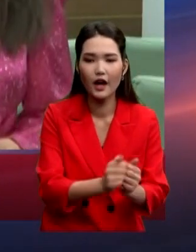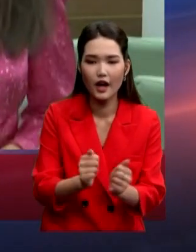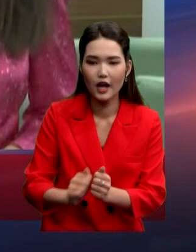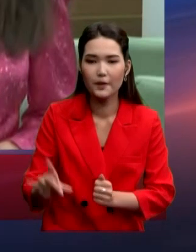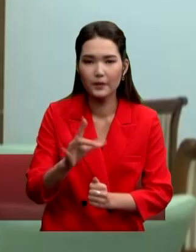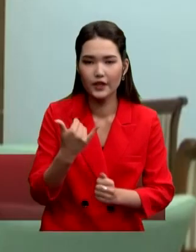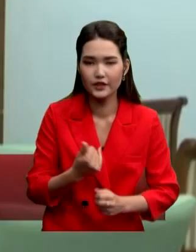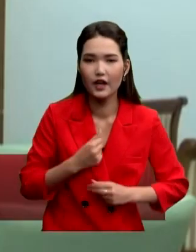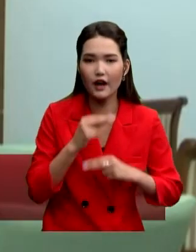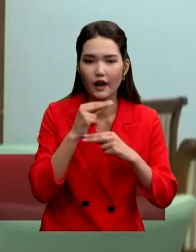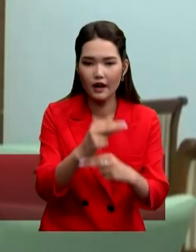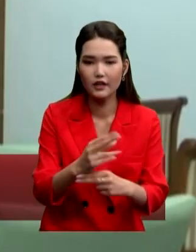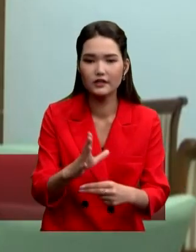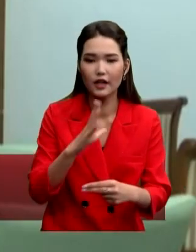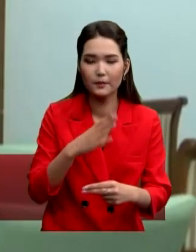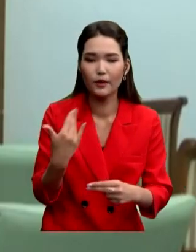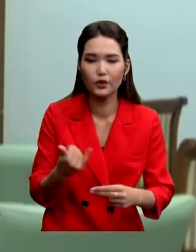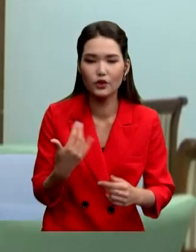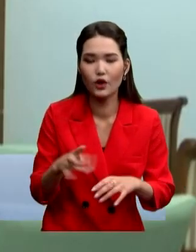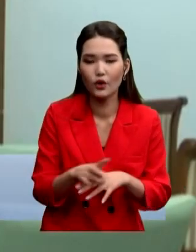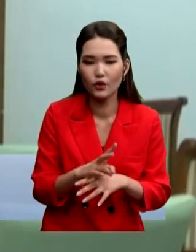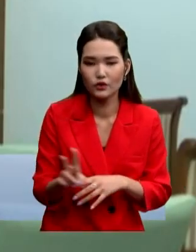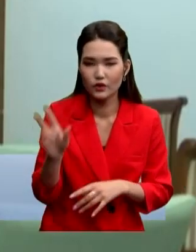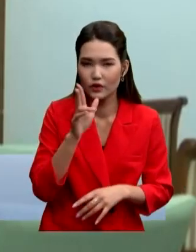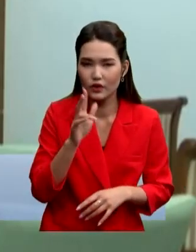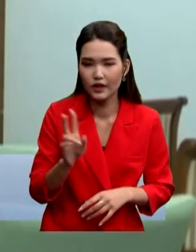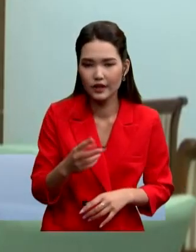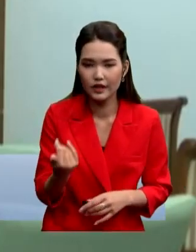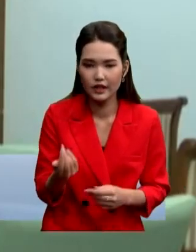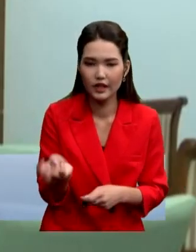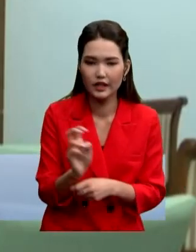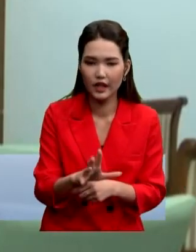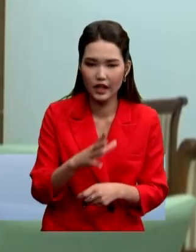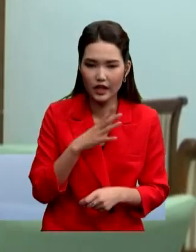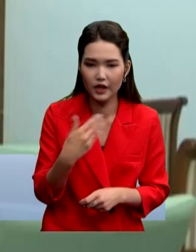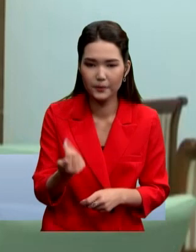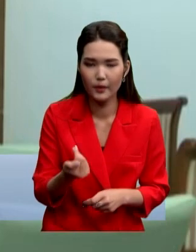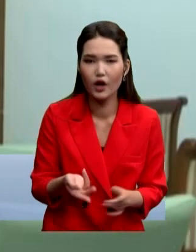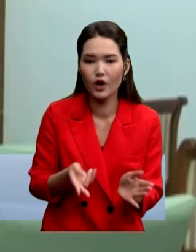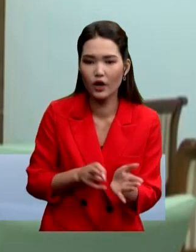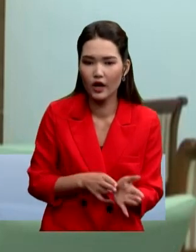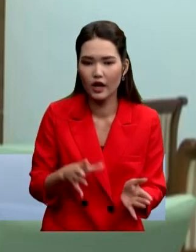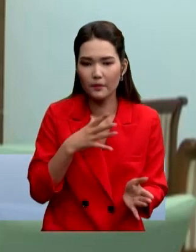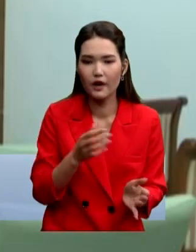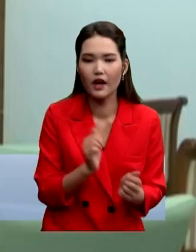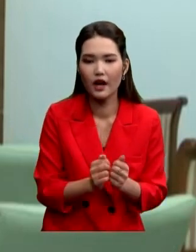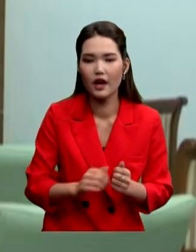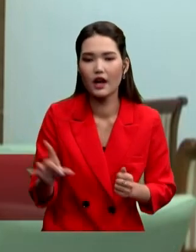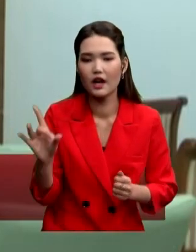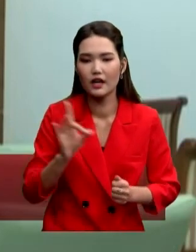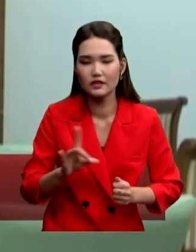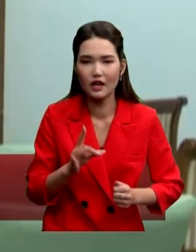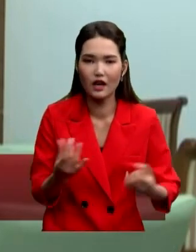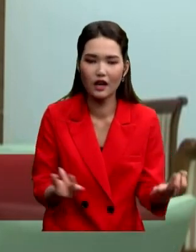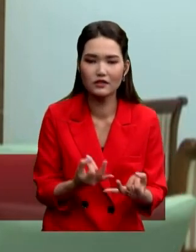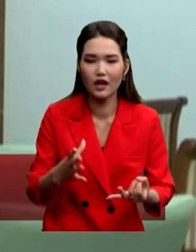біздің назарымызда болды. Дипломат елордаға түнгі 2-де табан тіреді. Онымен бірге ұшқан батыс журналистері әр сәтін жариялап